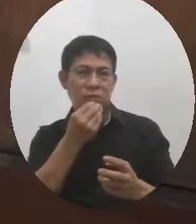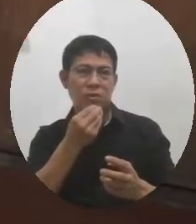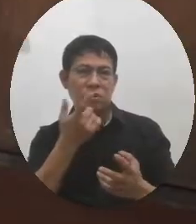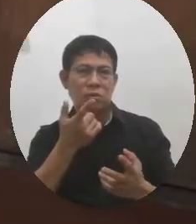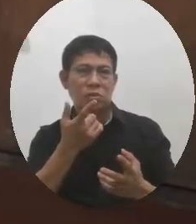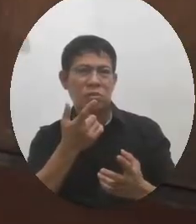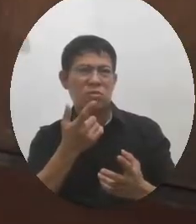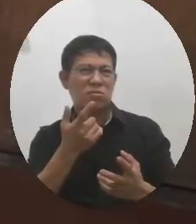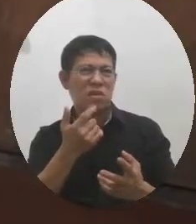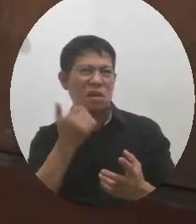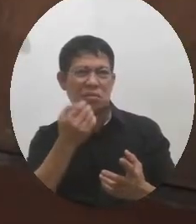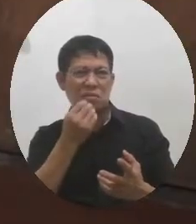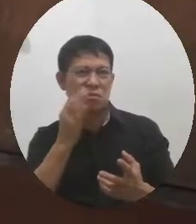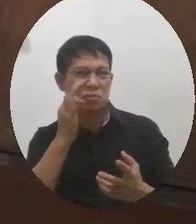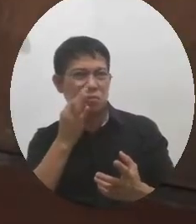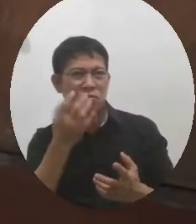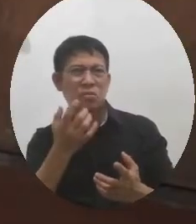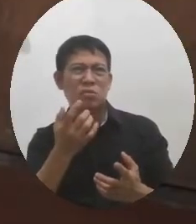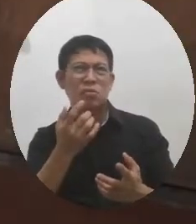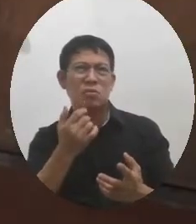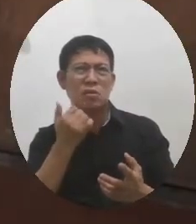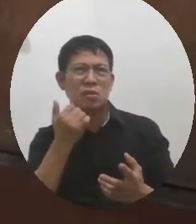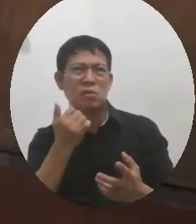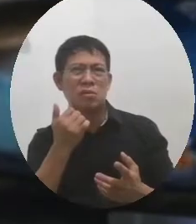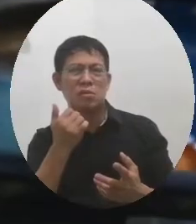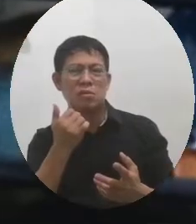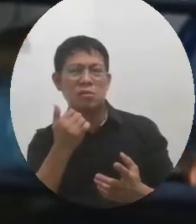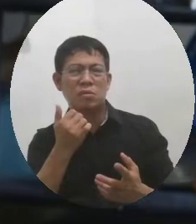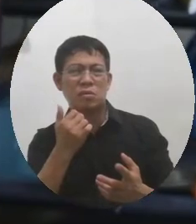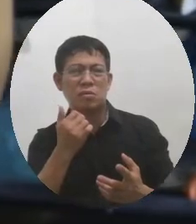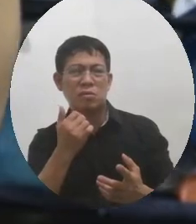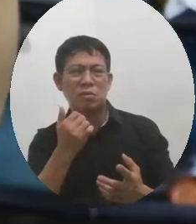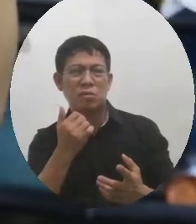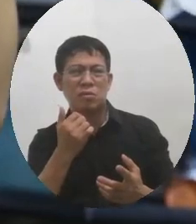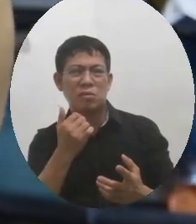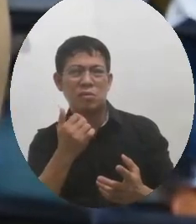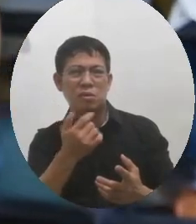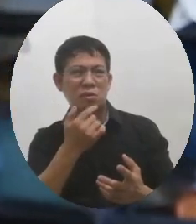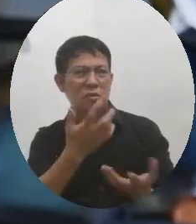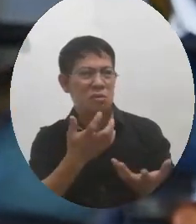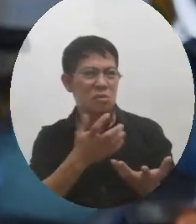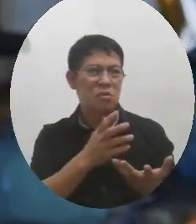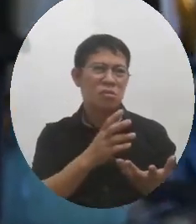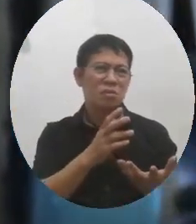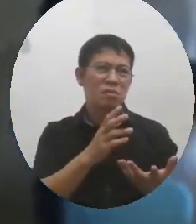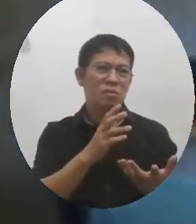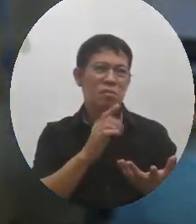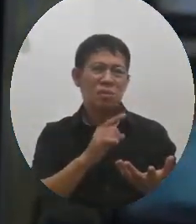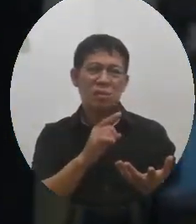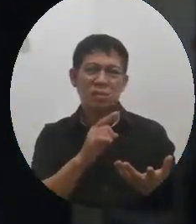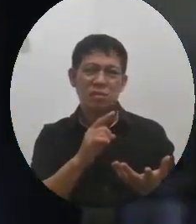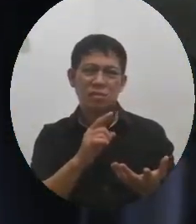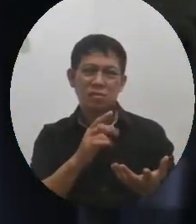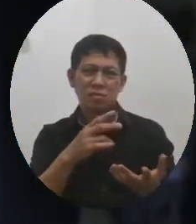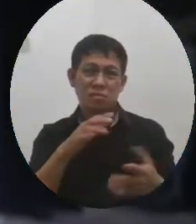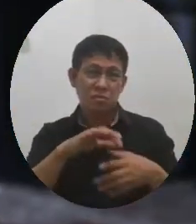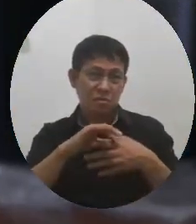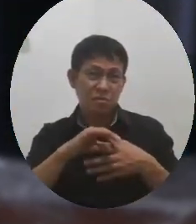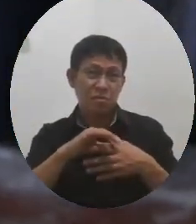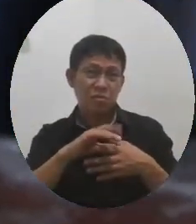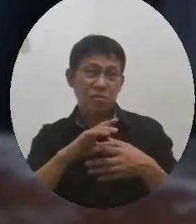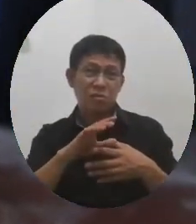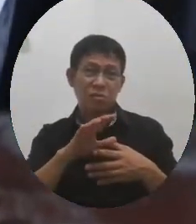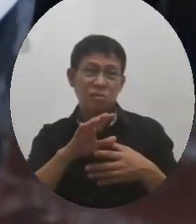gulay, ganyan. Ang kinakain lang niya frozen. Eh minsan ayoko naman puro frozen kasi hindi naman talaga maganda sa bata ang puro